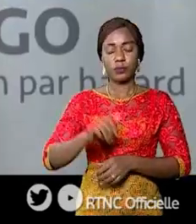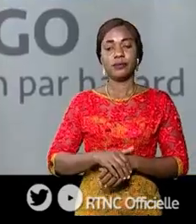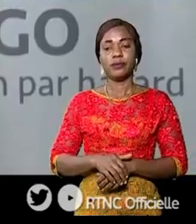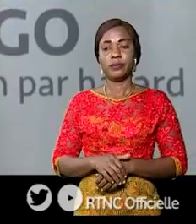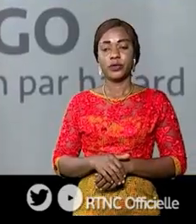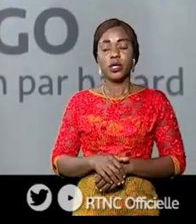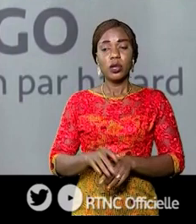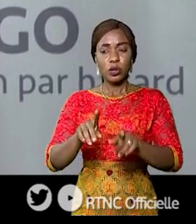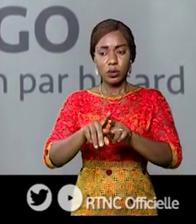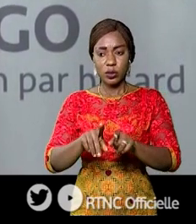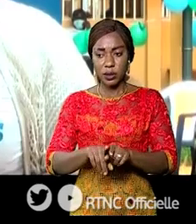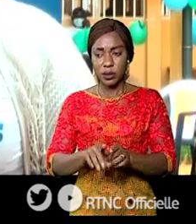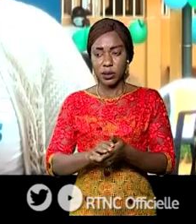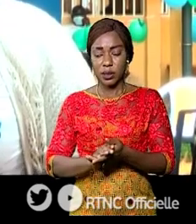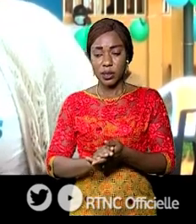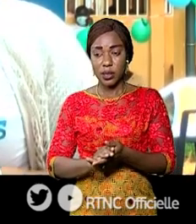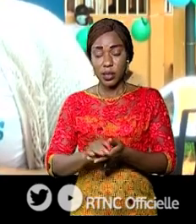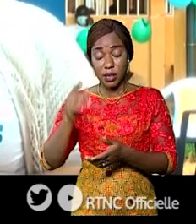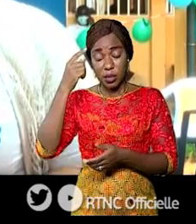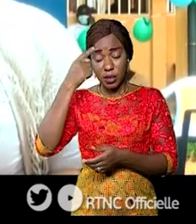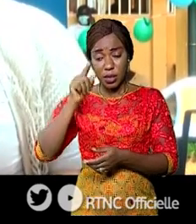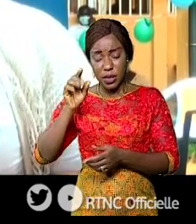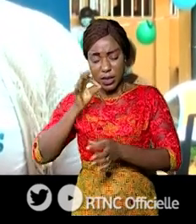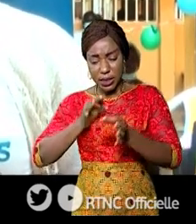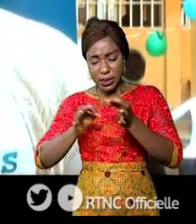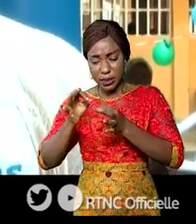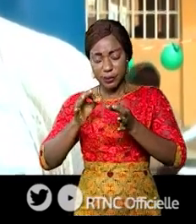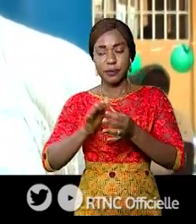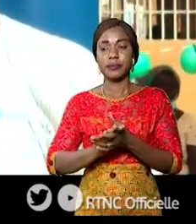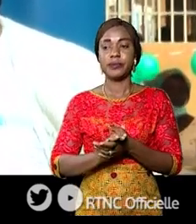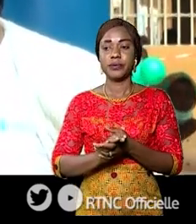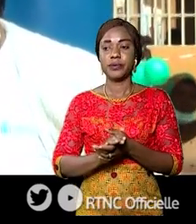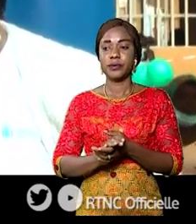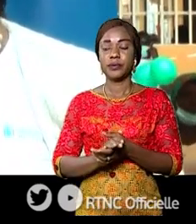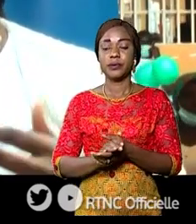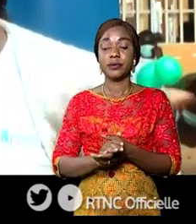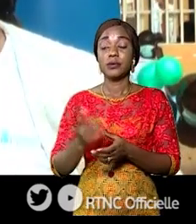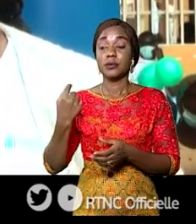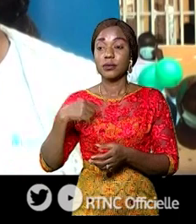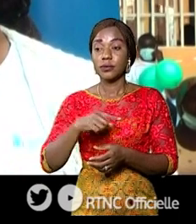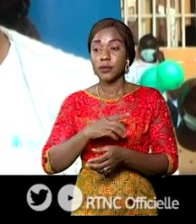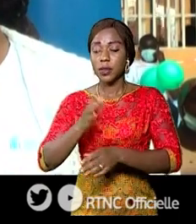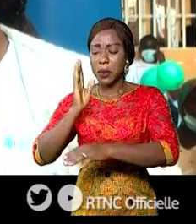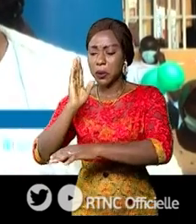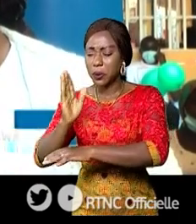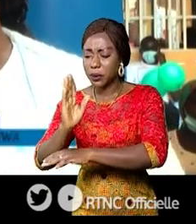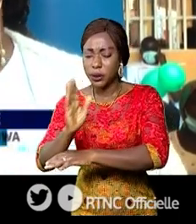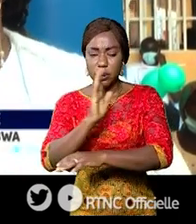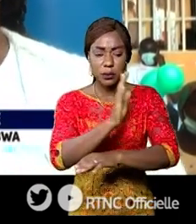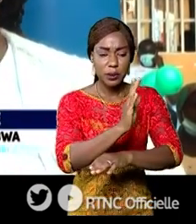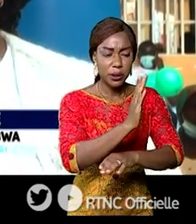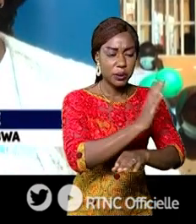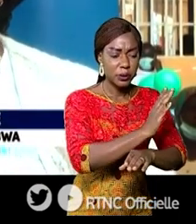mentionné l'administrateur gestionnaire de la maternité des Lobos. Le conseil à donner, c'est de fréquenter les services